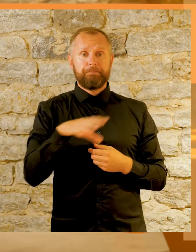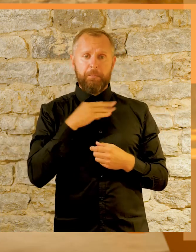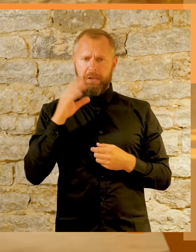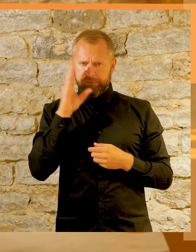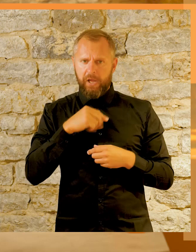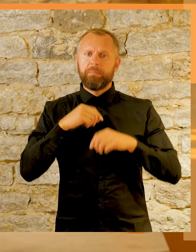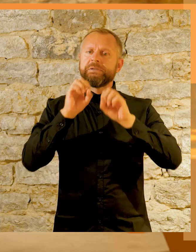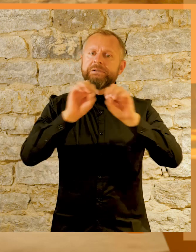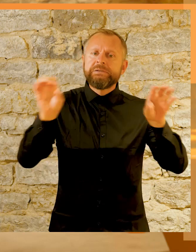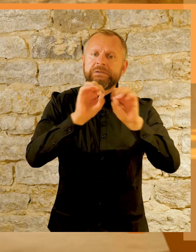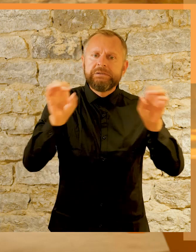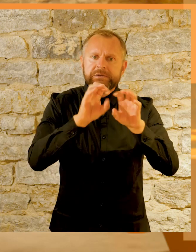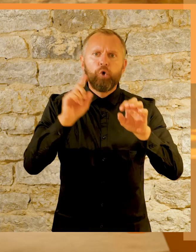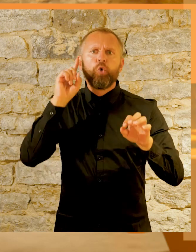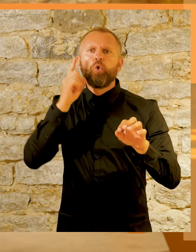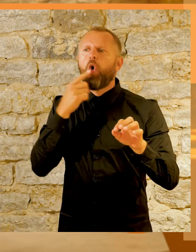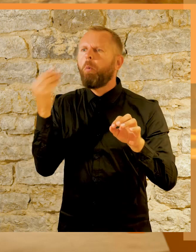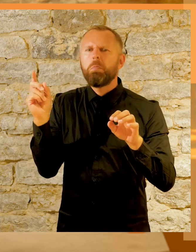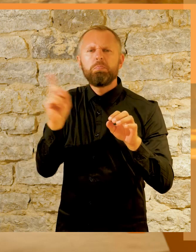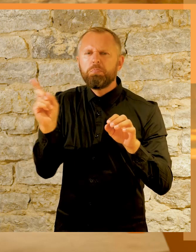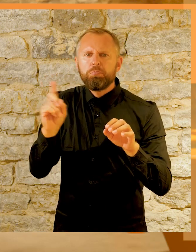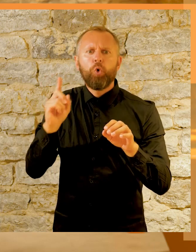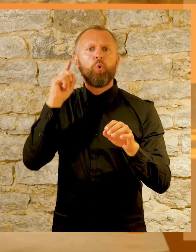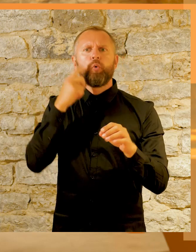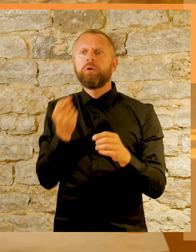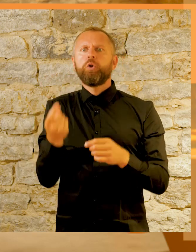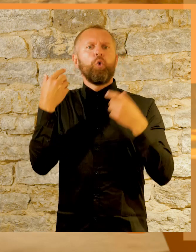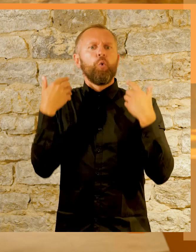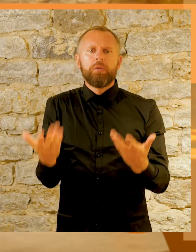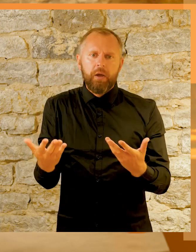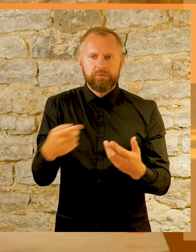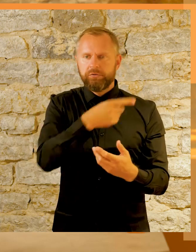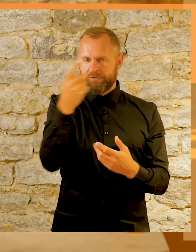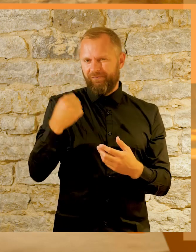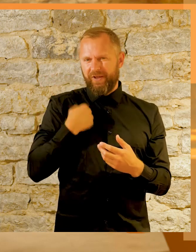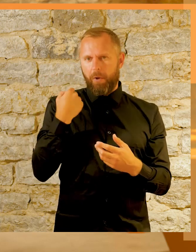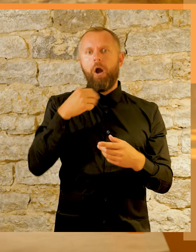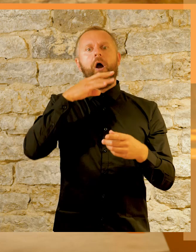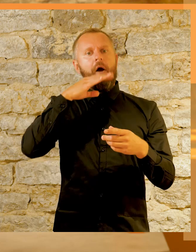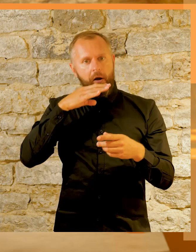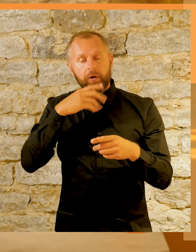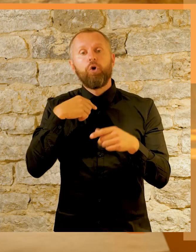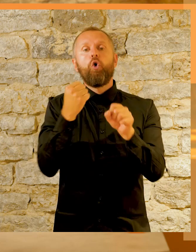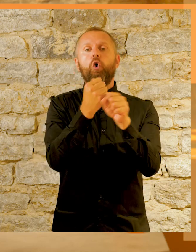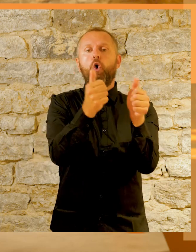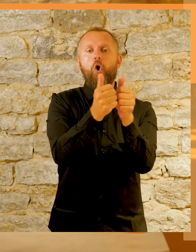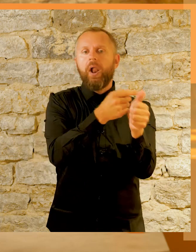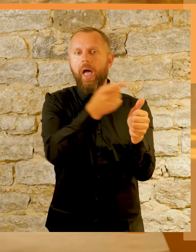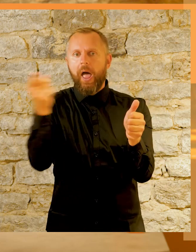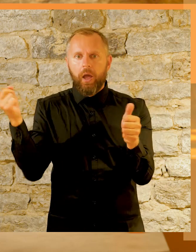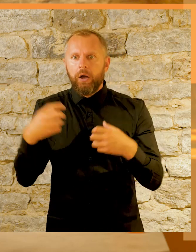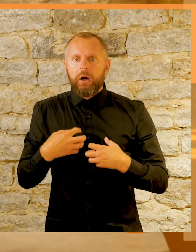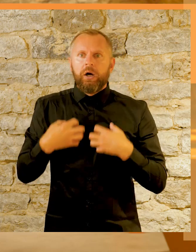rääkida, mis on kurtus ja kuidas see tekib. See vähendab sinu kolleegide hirmu